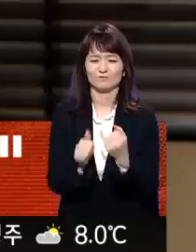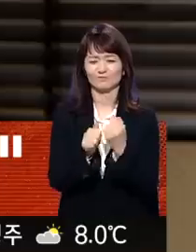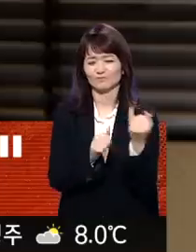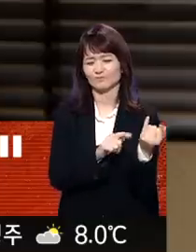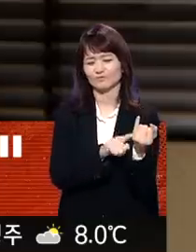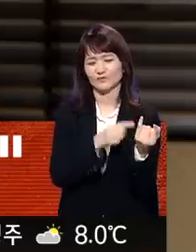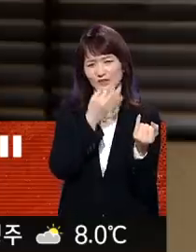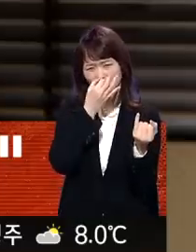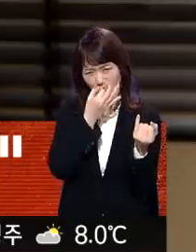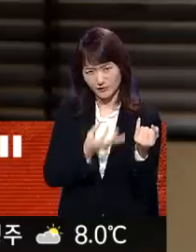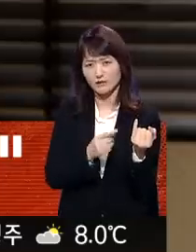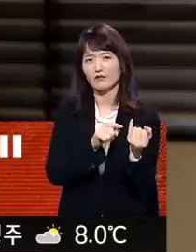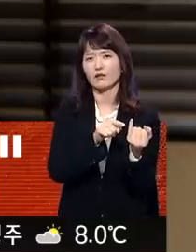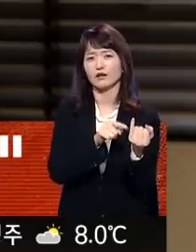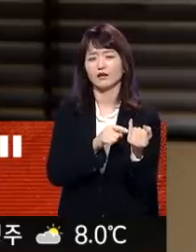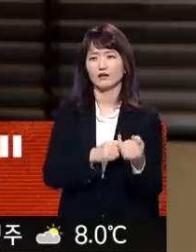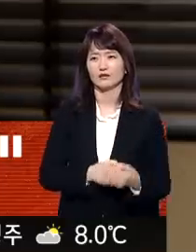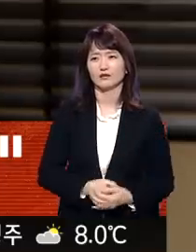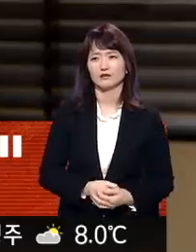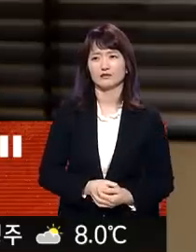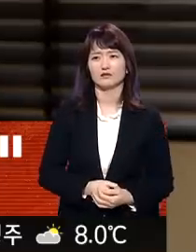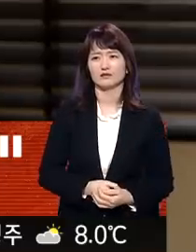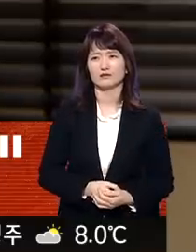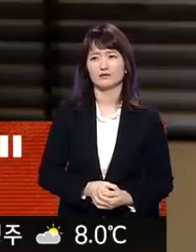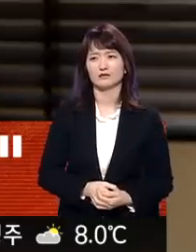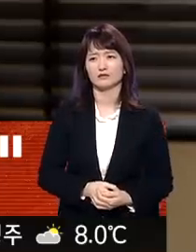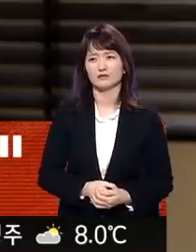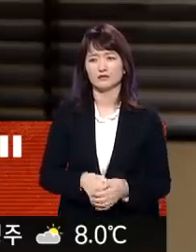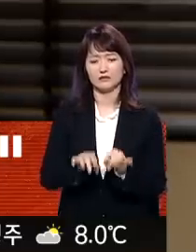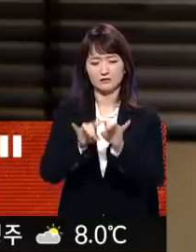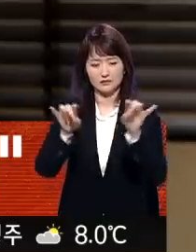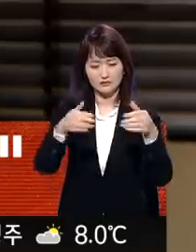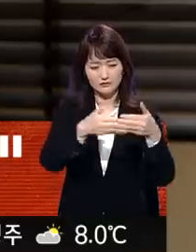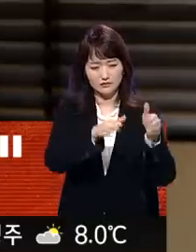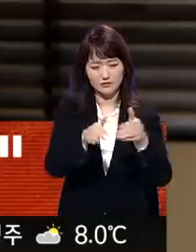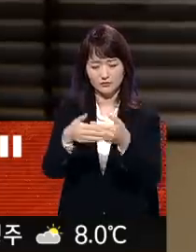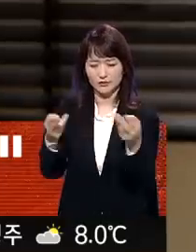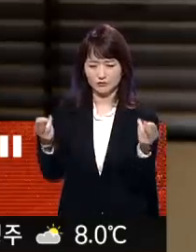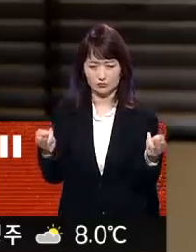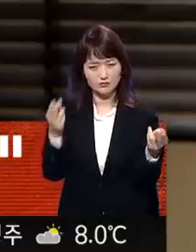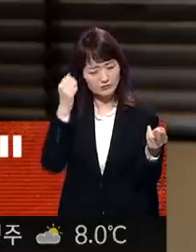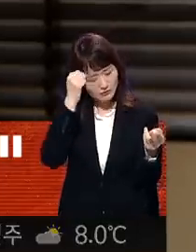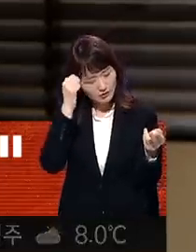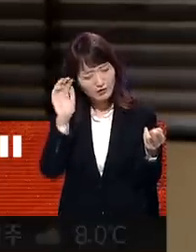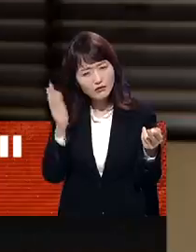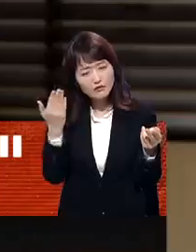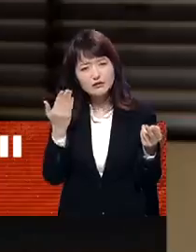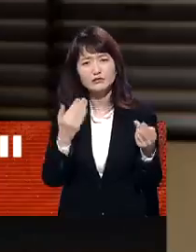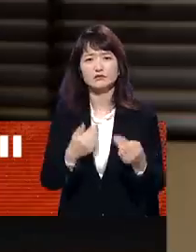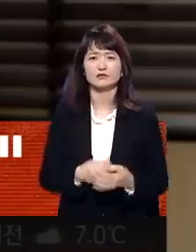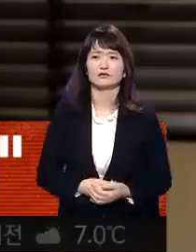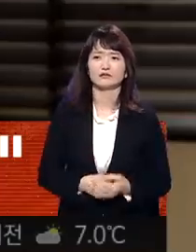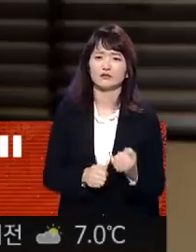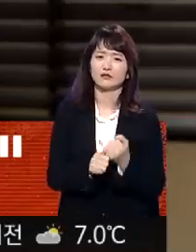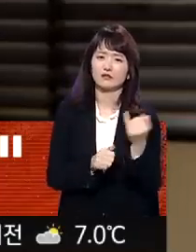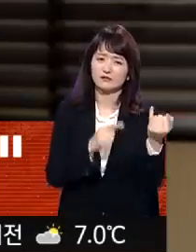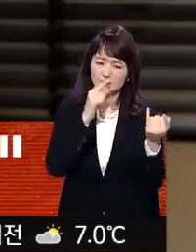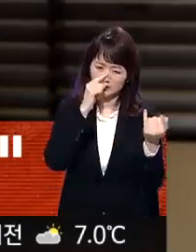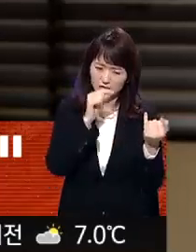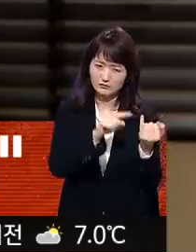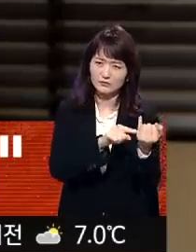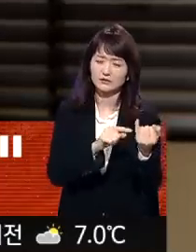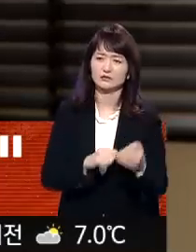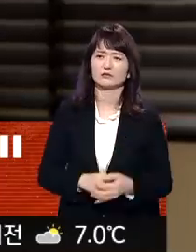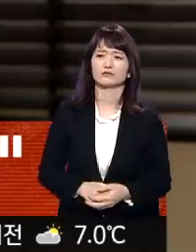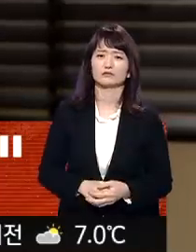너무 힘들어하기 때문에 이런 경우는 각방을 좀 써야 되는 상황이 아닌가. 왜냐하면 너무 예민해 하잖아요. 뭐 일반적인